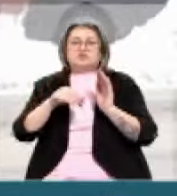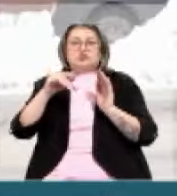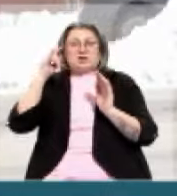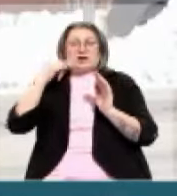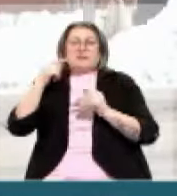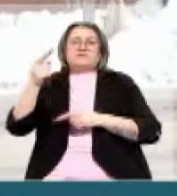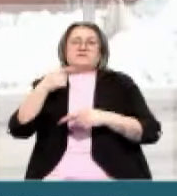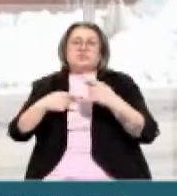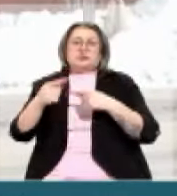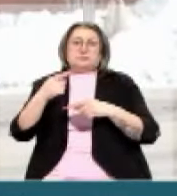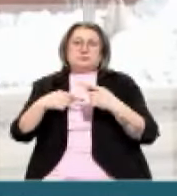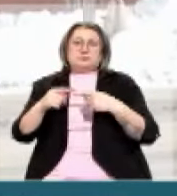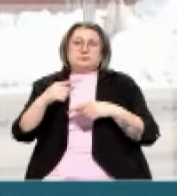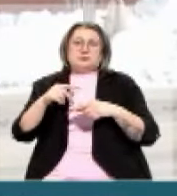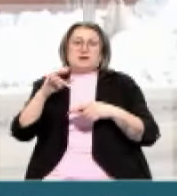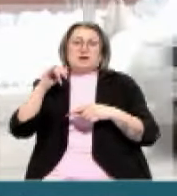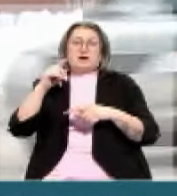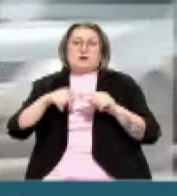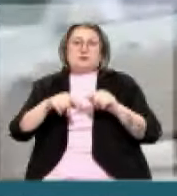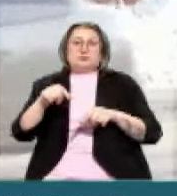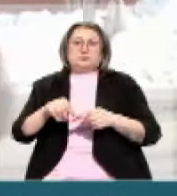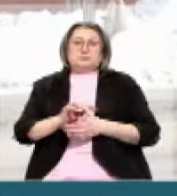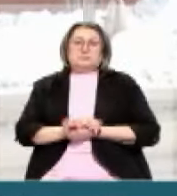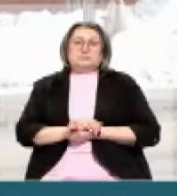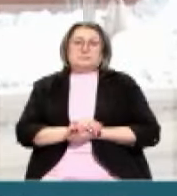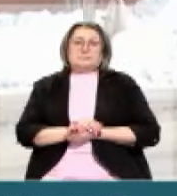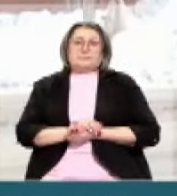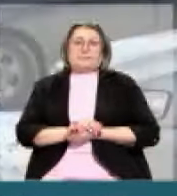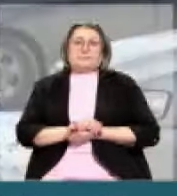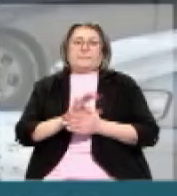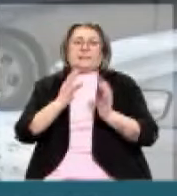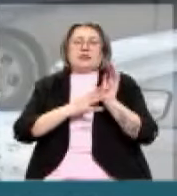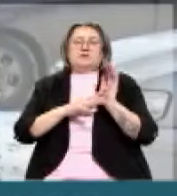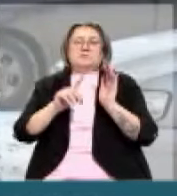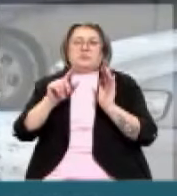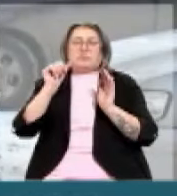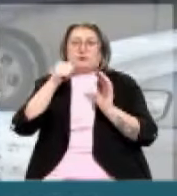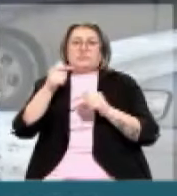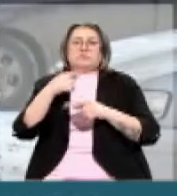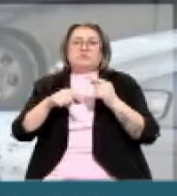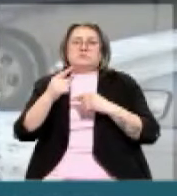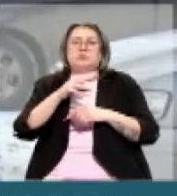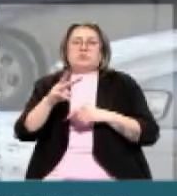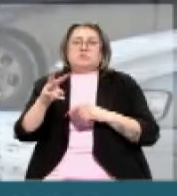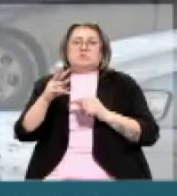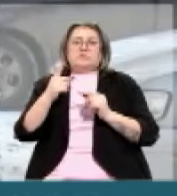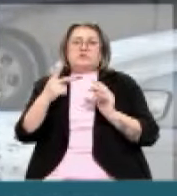алған. 1991 жылдан бастап, республикаға 1 126 000 этникалық қазақ